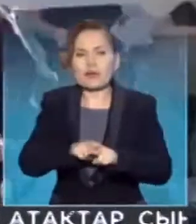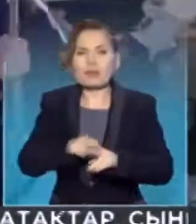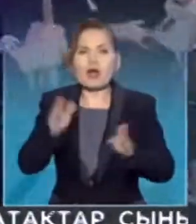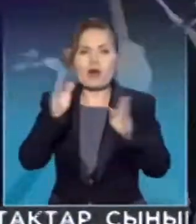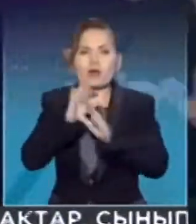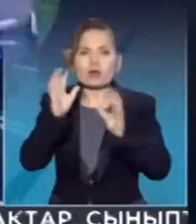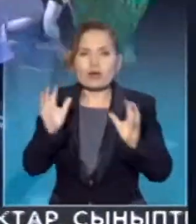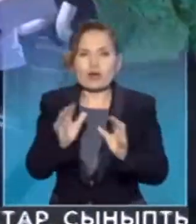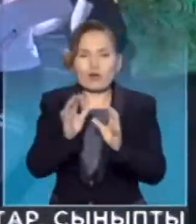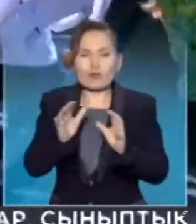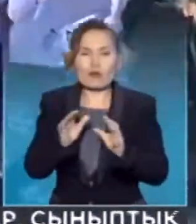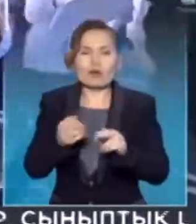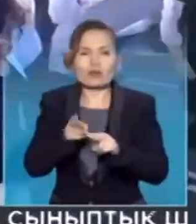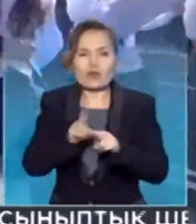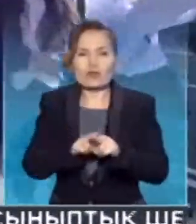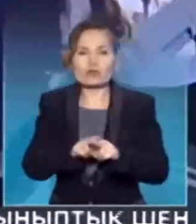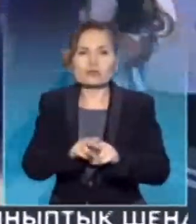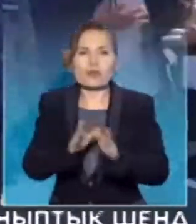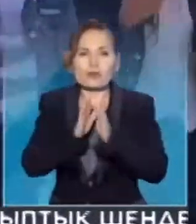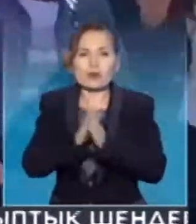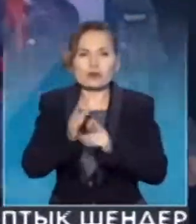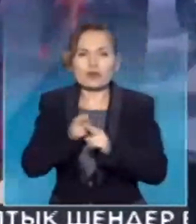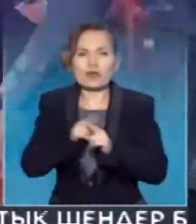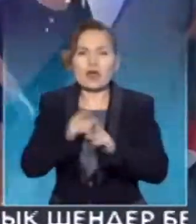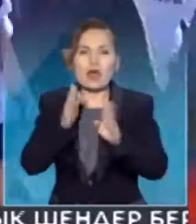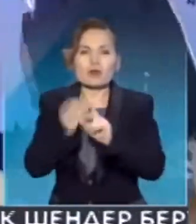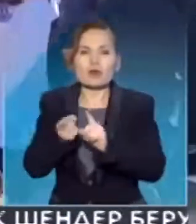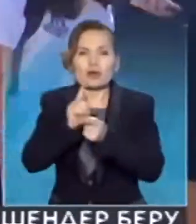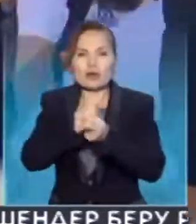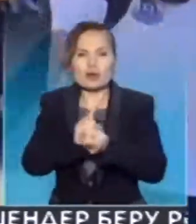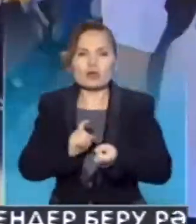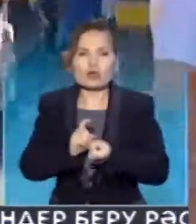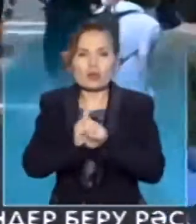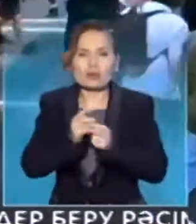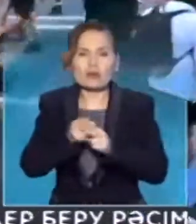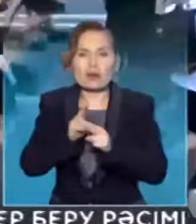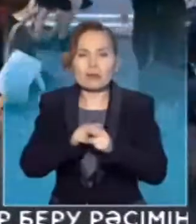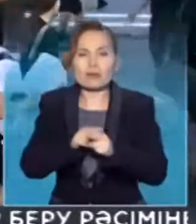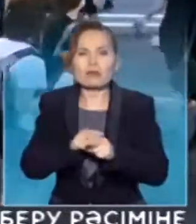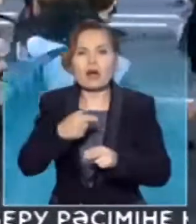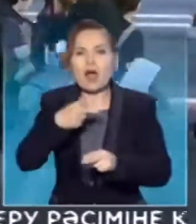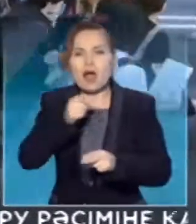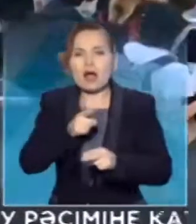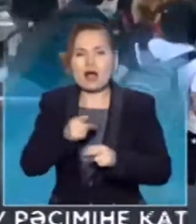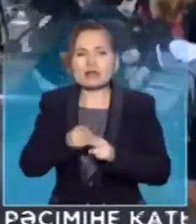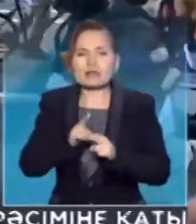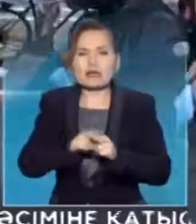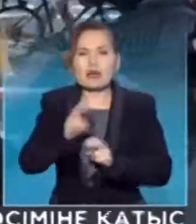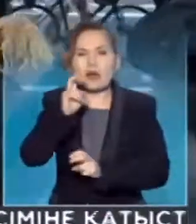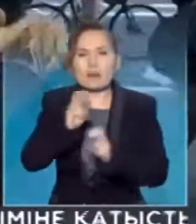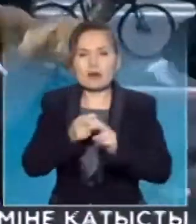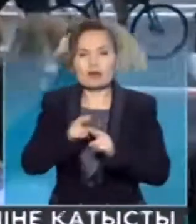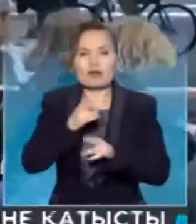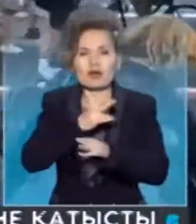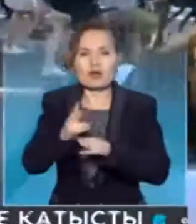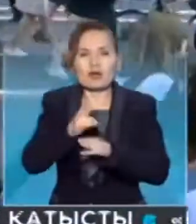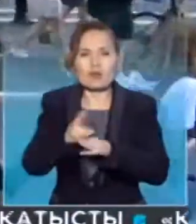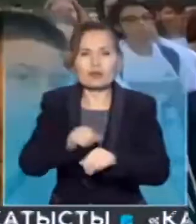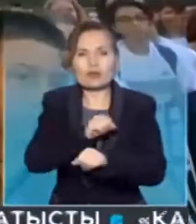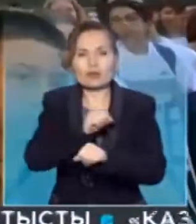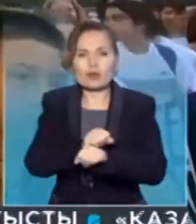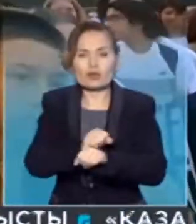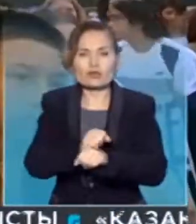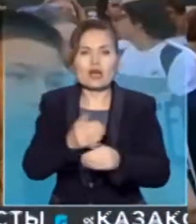либералдық партияның штаб пәтеріне дейін жүріп өтті. Климаттың өзгеруімен күрес, көмірбен газ өндіретін Аустралия үшін маңызды саяси